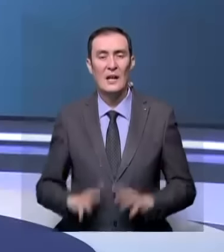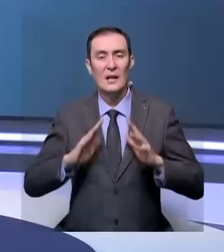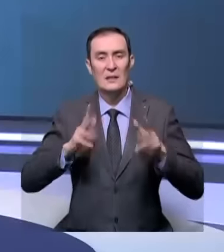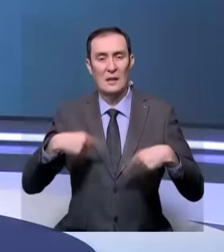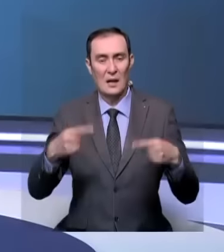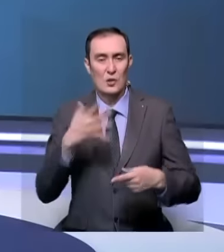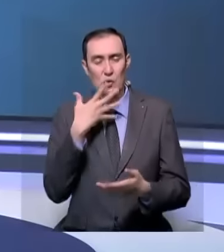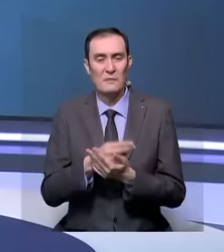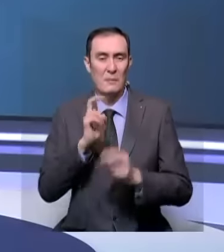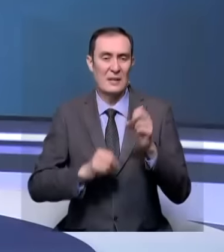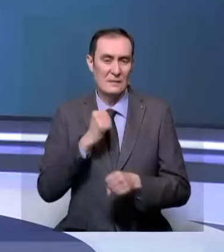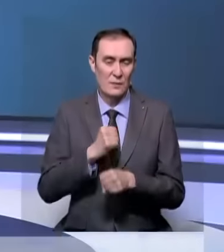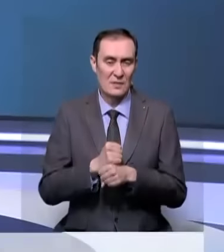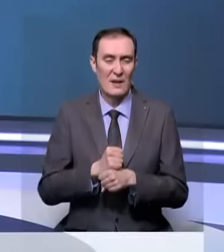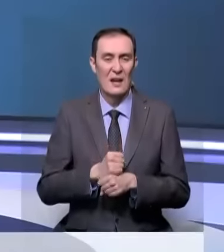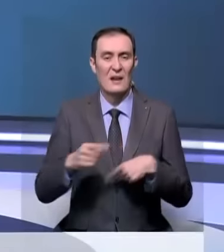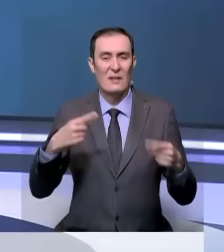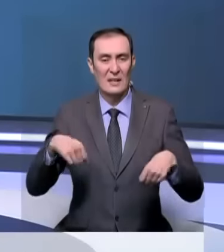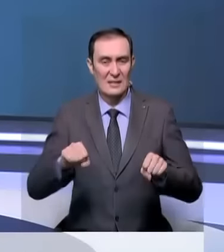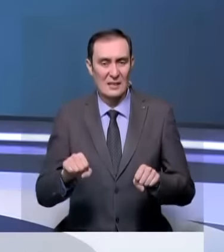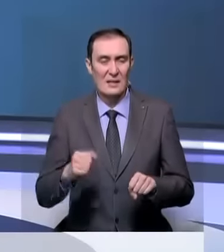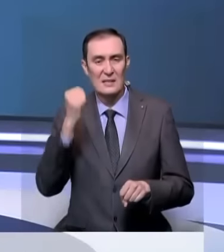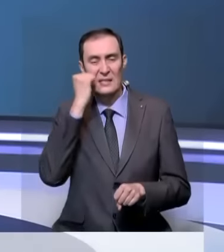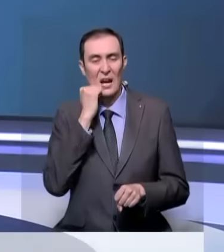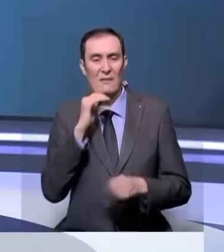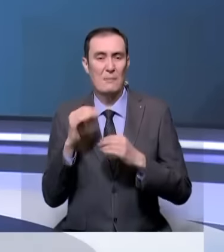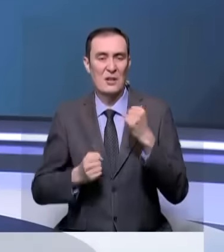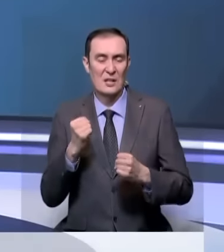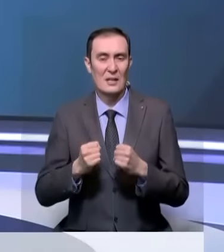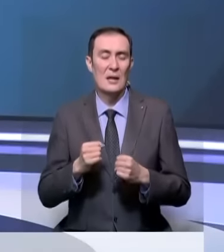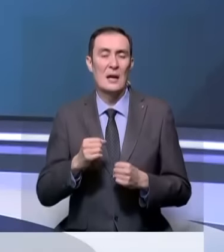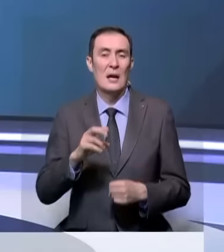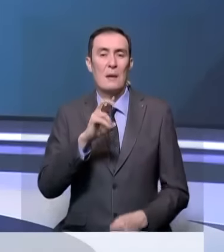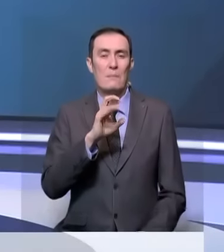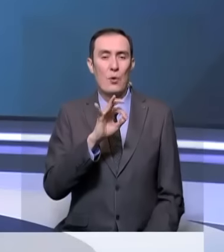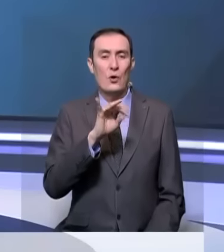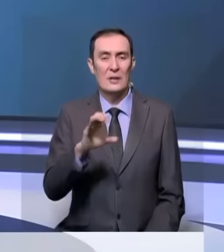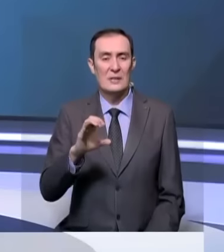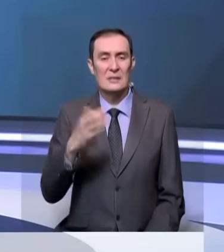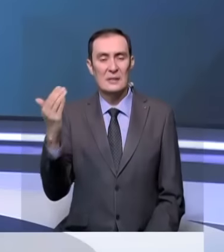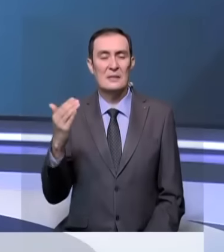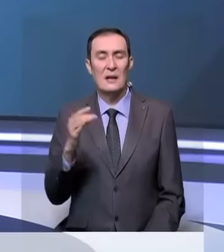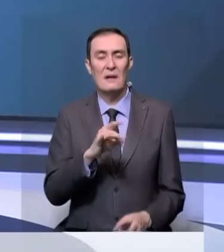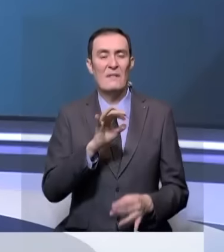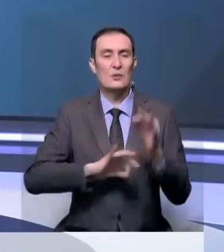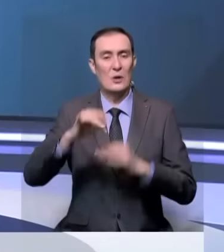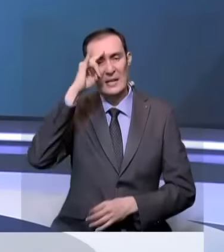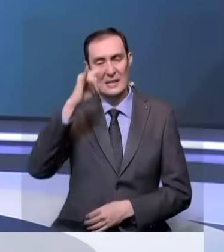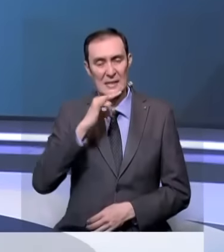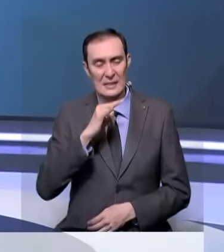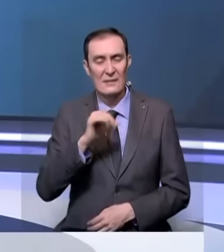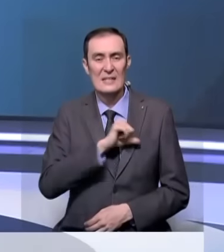Трактор собственного производства, квадроцикл из старого москвича и мотоцикла. Борис Бабинский из Шемонаихинского района на востоке